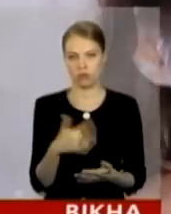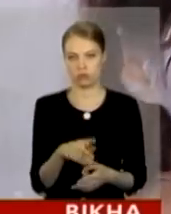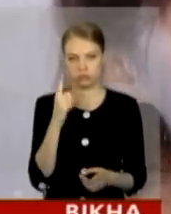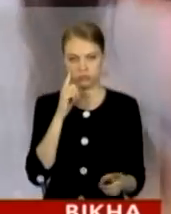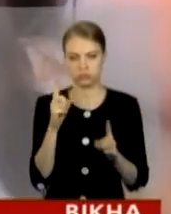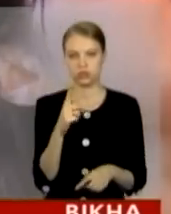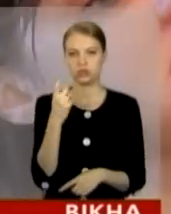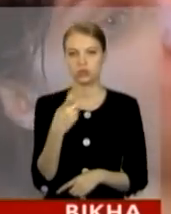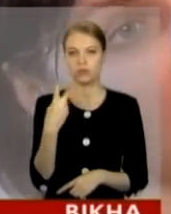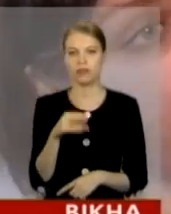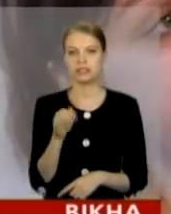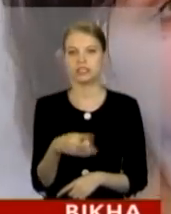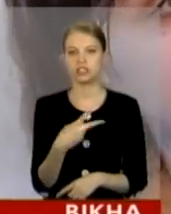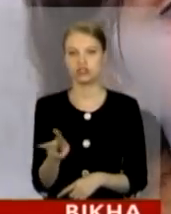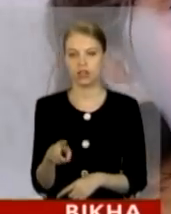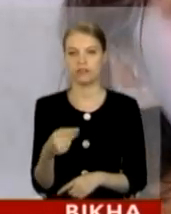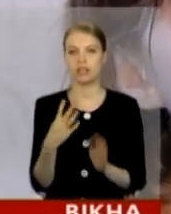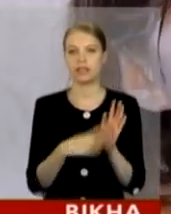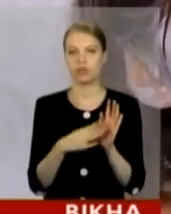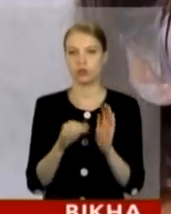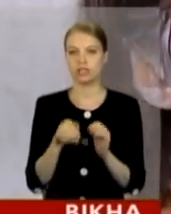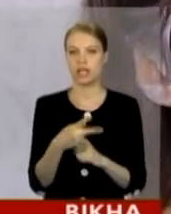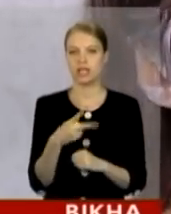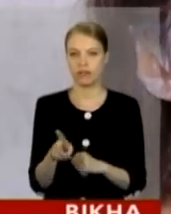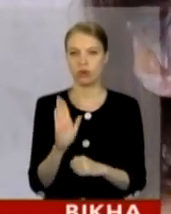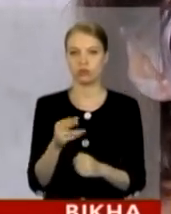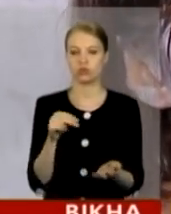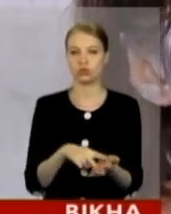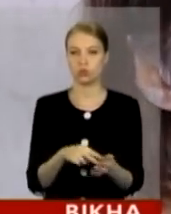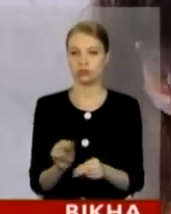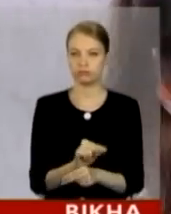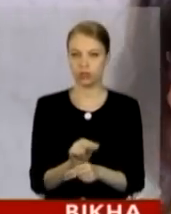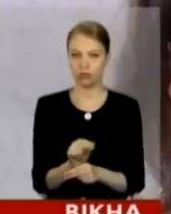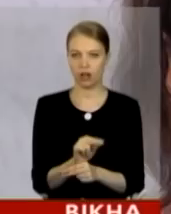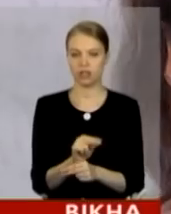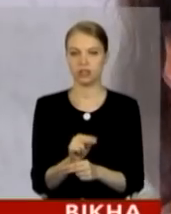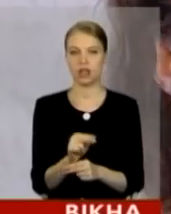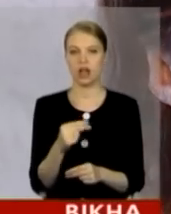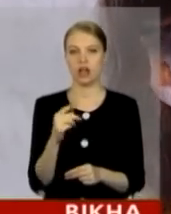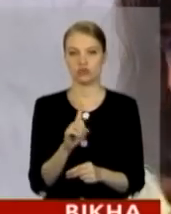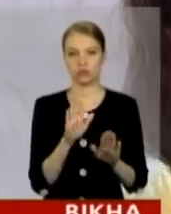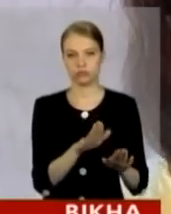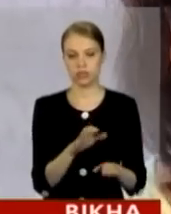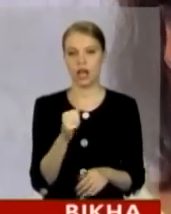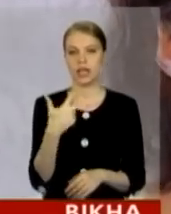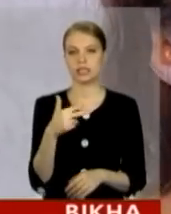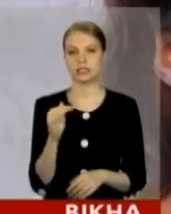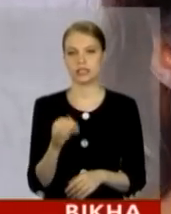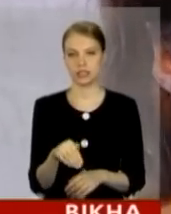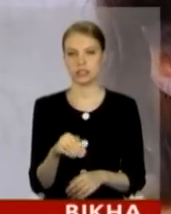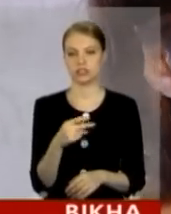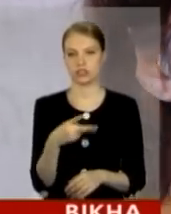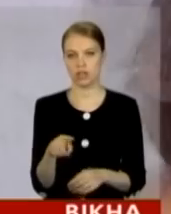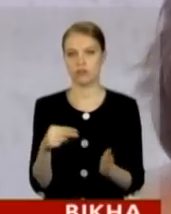обертом. 120 тисяч євро, нам 90 тисяч євро буде стоїть саме лікування, там вже перебувати, а 30 тисяч